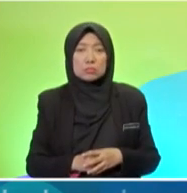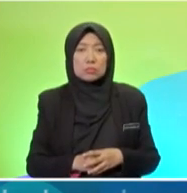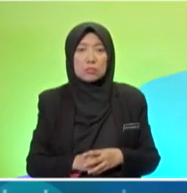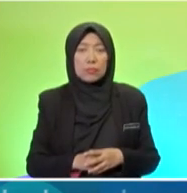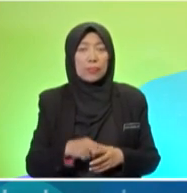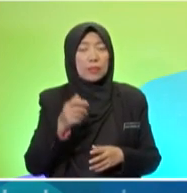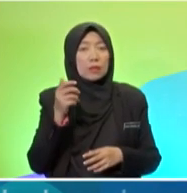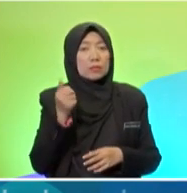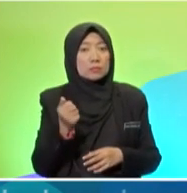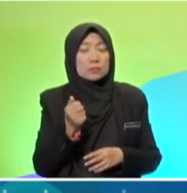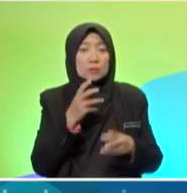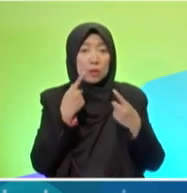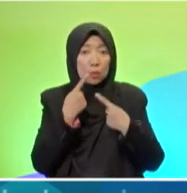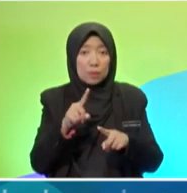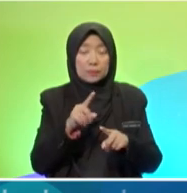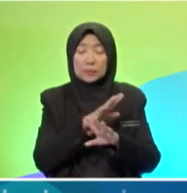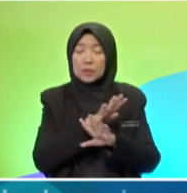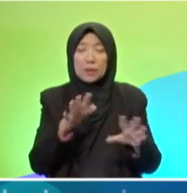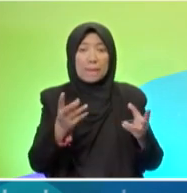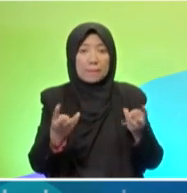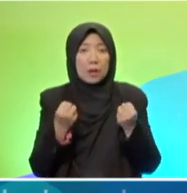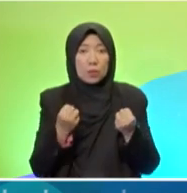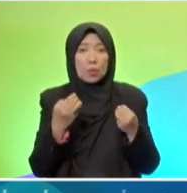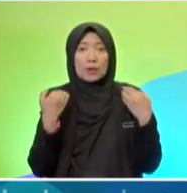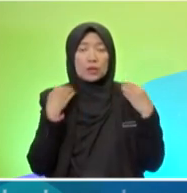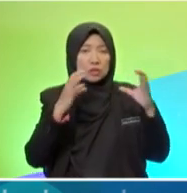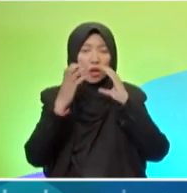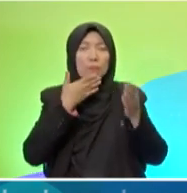yang kasar Oke percakapan yang kasar